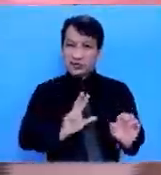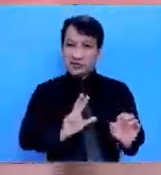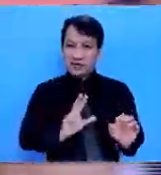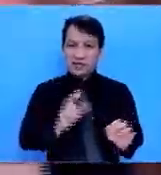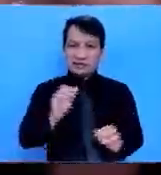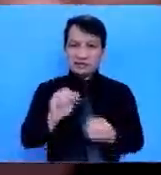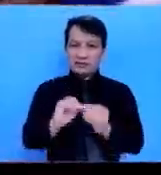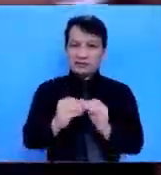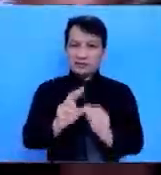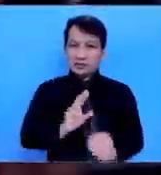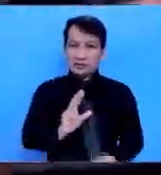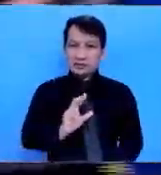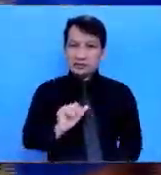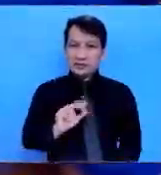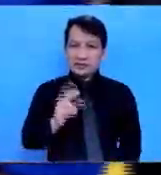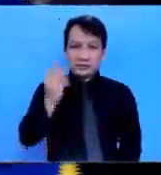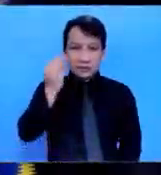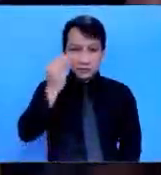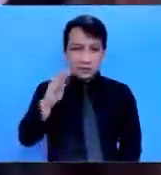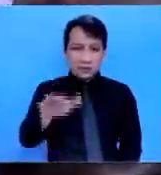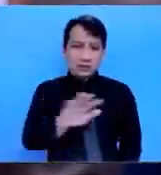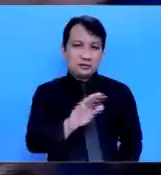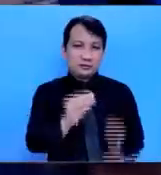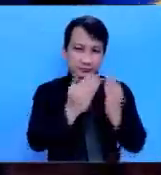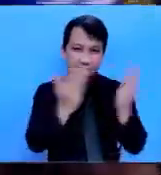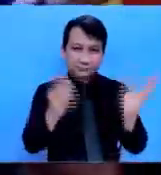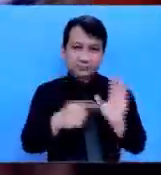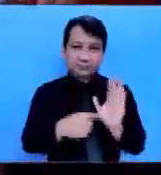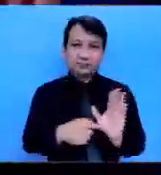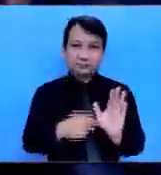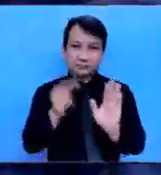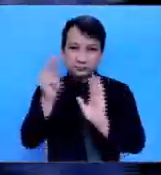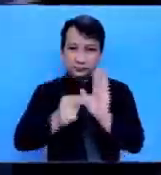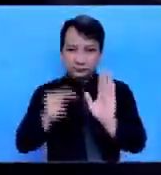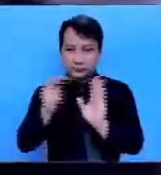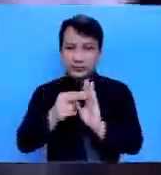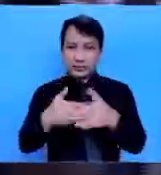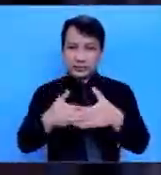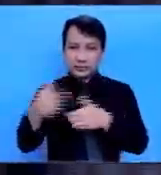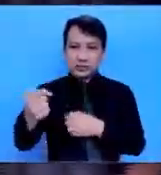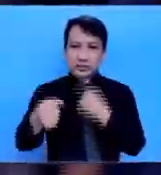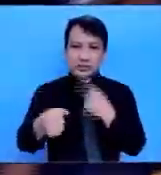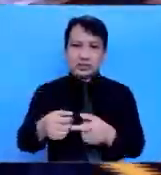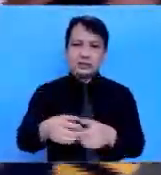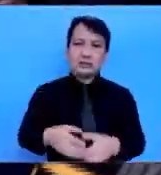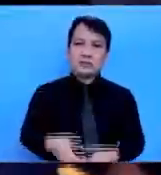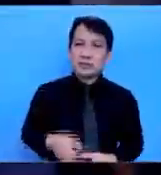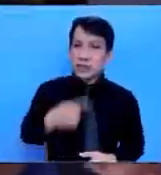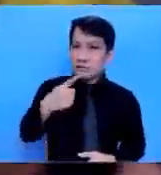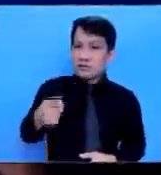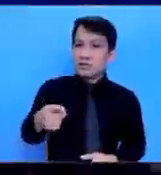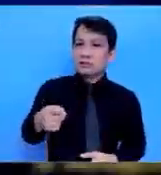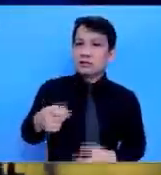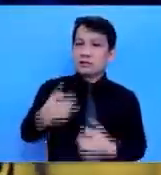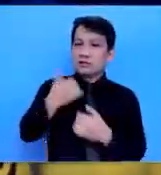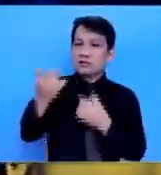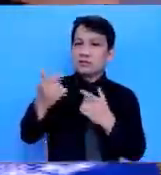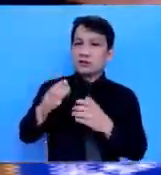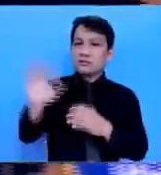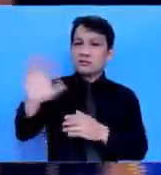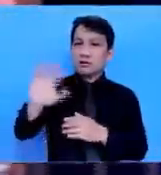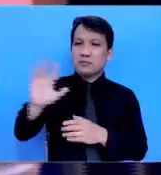unsportsmanlike conduct call ng game officials. Navideohan pa si Calvin palabas ng MOA Arena habang sumisigaw ng Bye